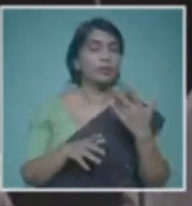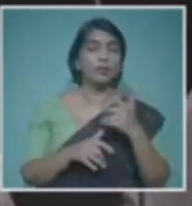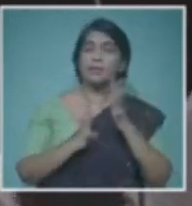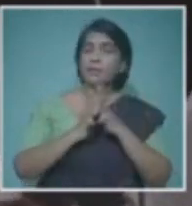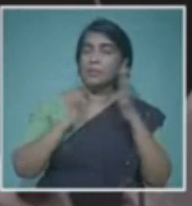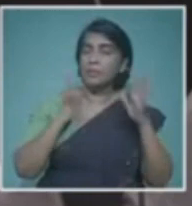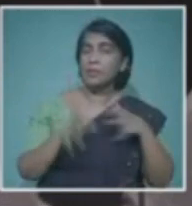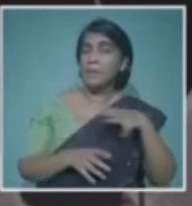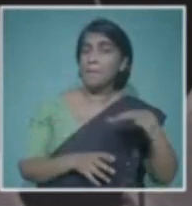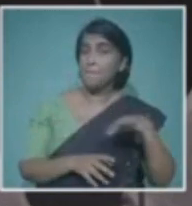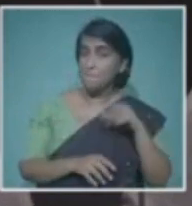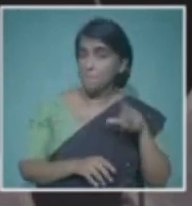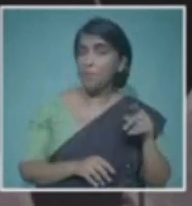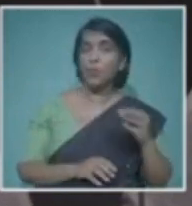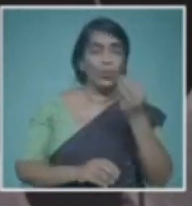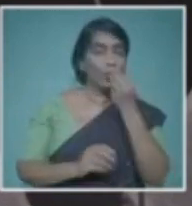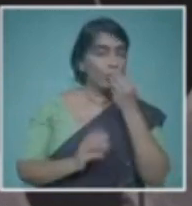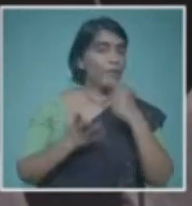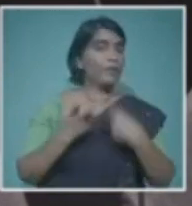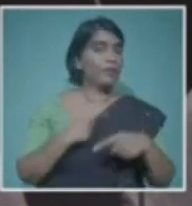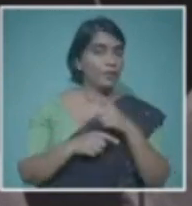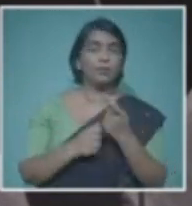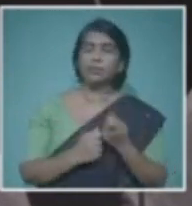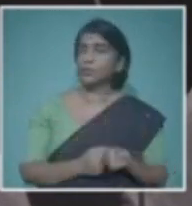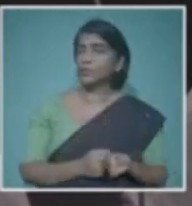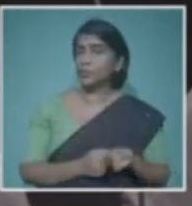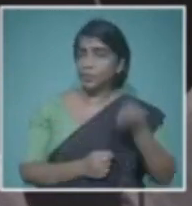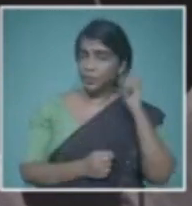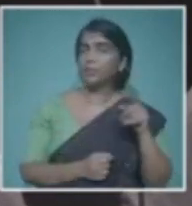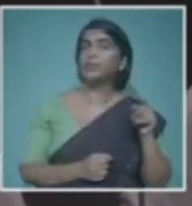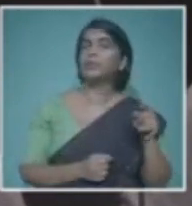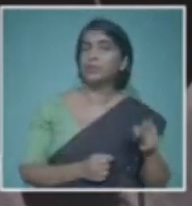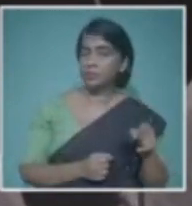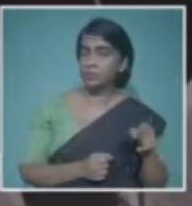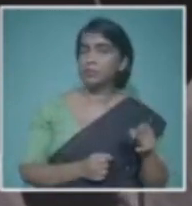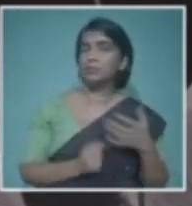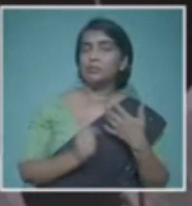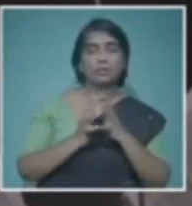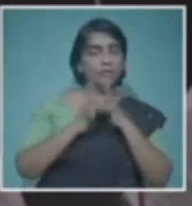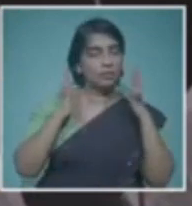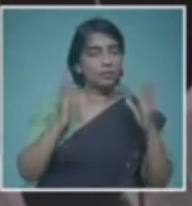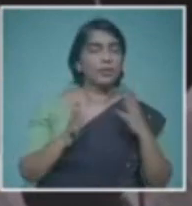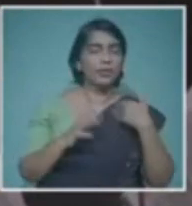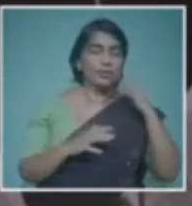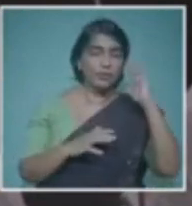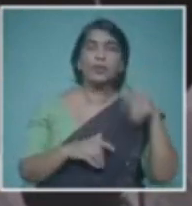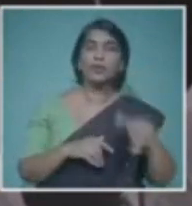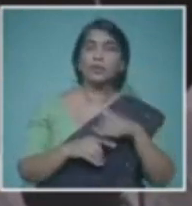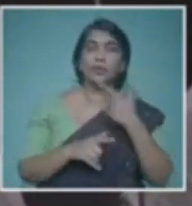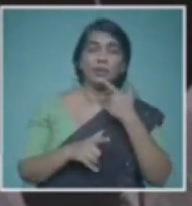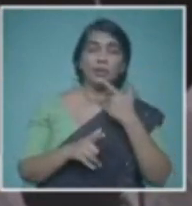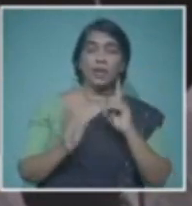ඔවුන් බෙහෙවින් පාවිච්චි කරන ආහාර ද්‍රව්‍යවල මිල අධික යාමත් තුළ විශාල විශේෂයෙන්ම